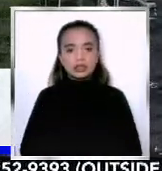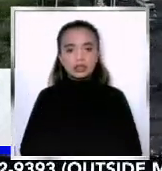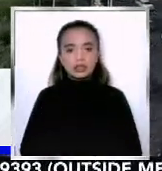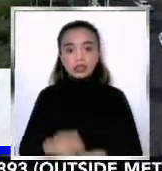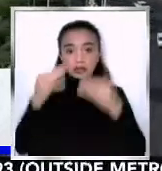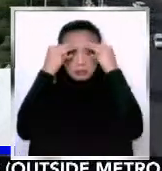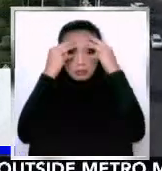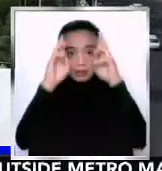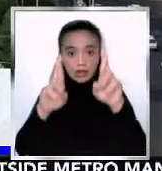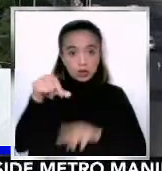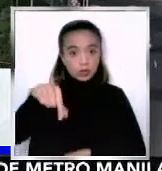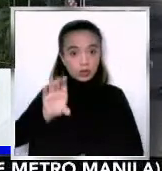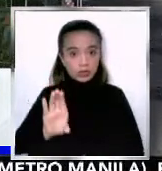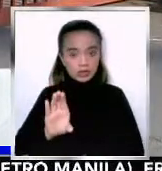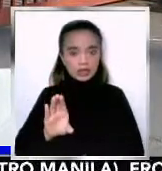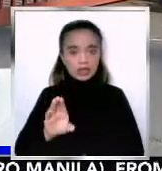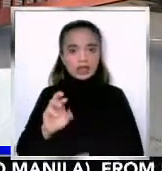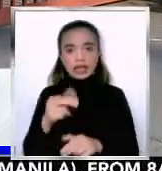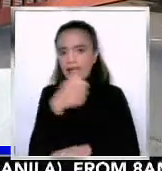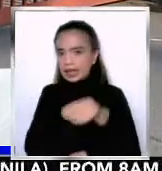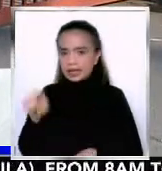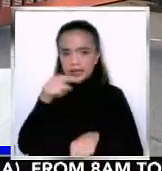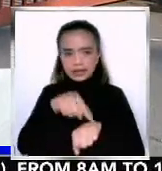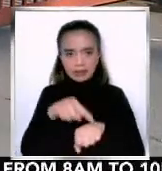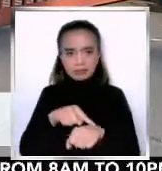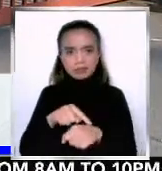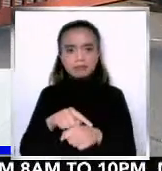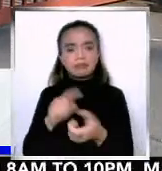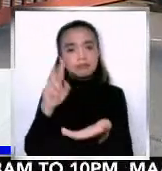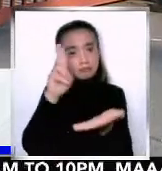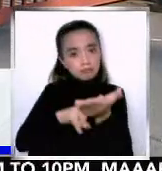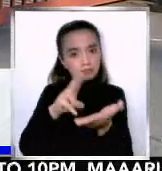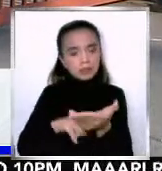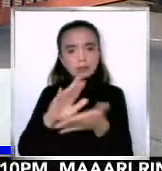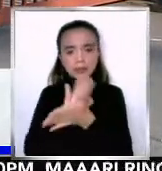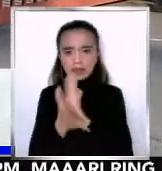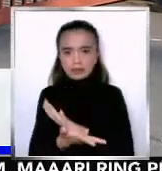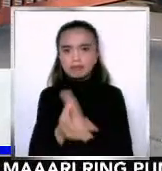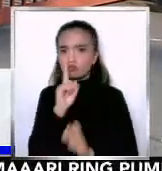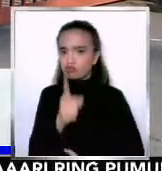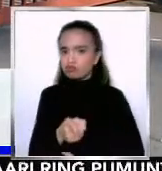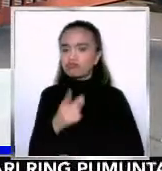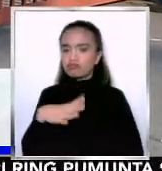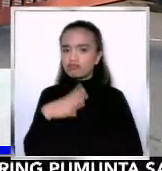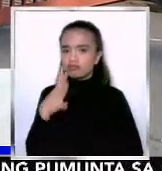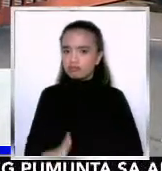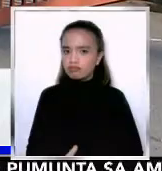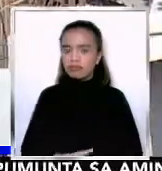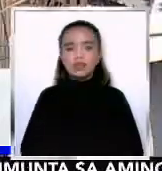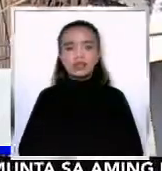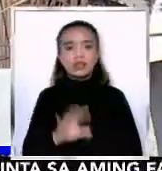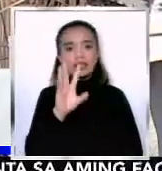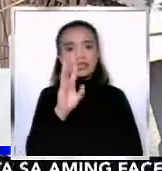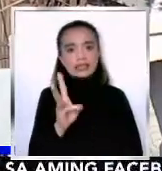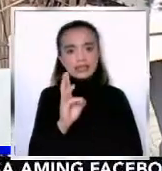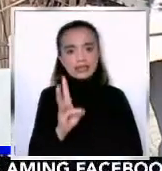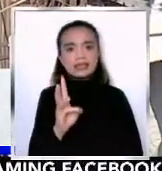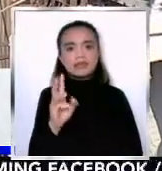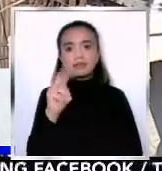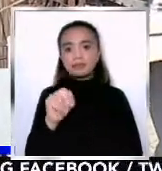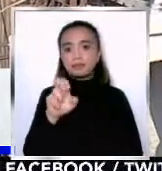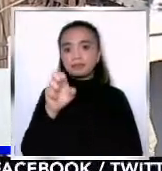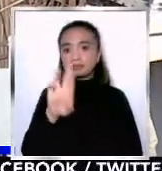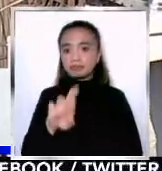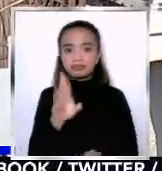ang kautusan para gawin itong formal. Ayon sa DILG, 49 na bahay sa National Capital Region ang nasa ilalim ng granular